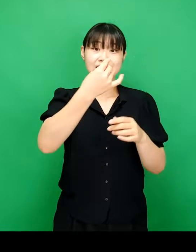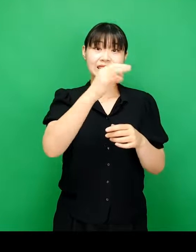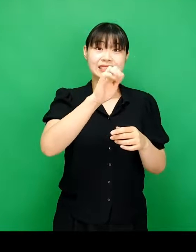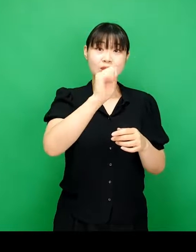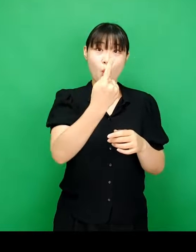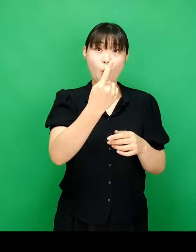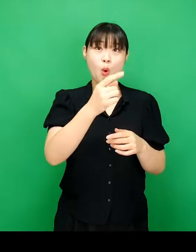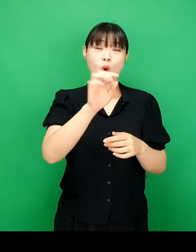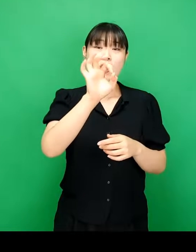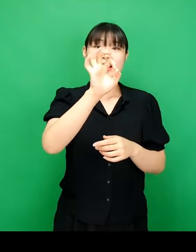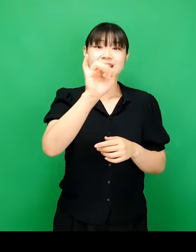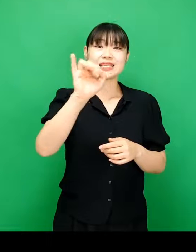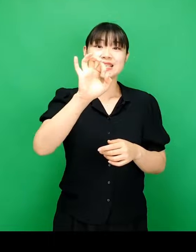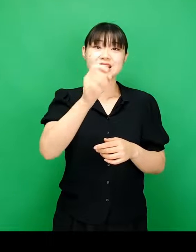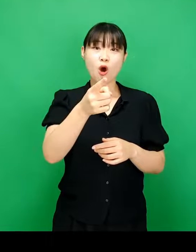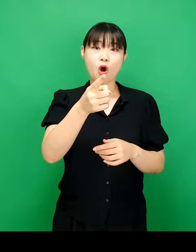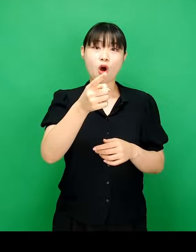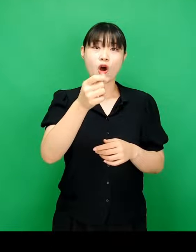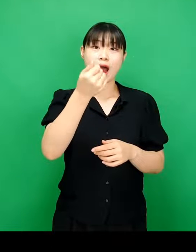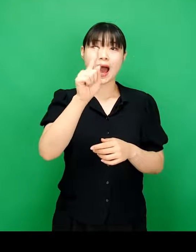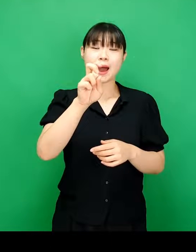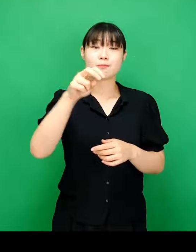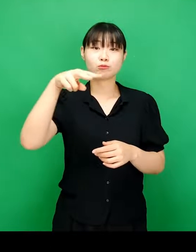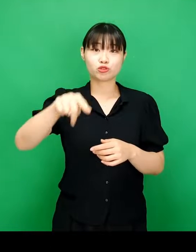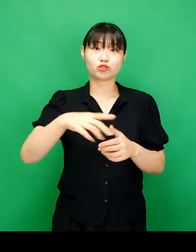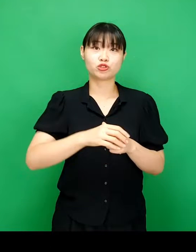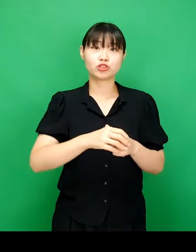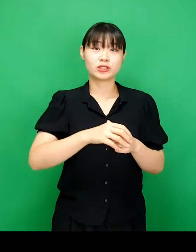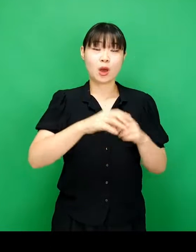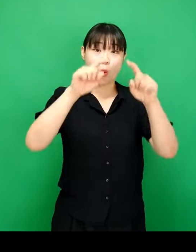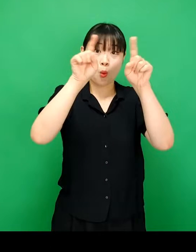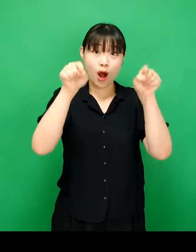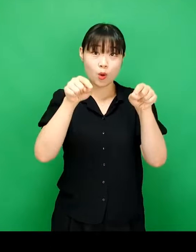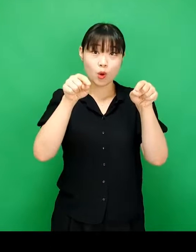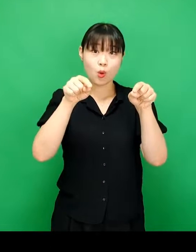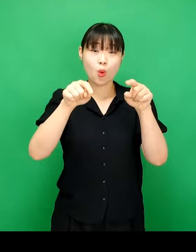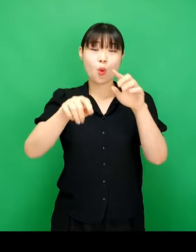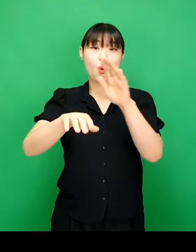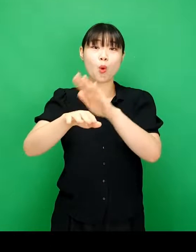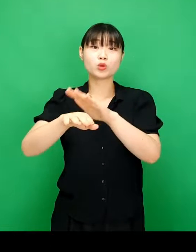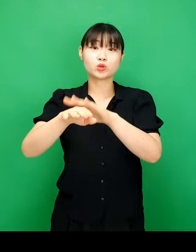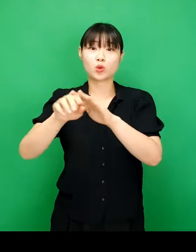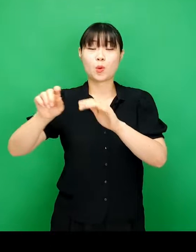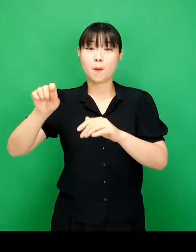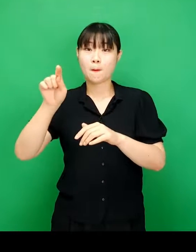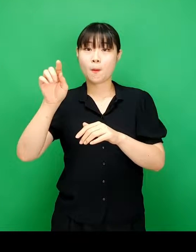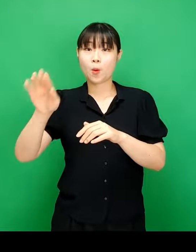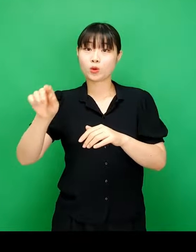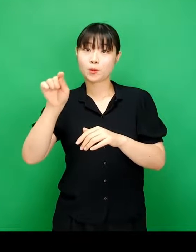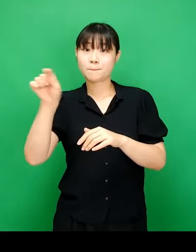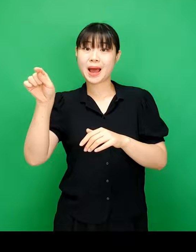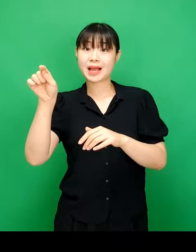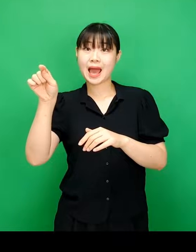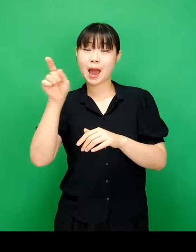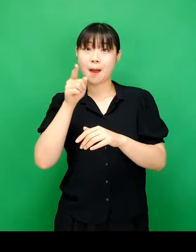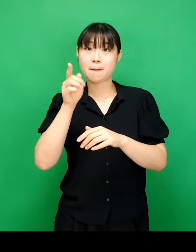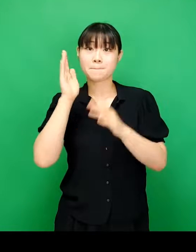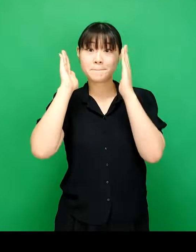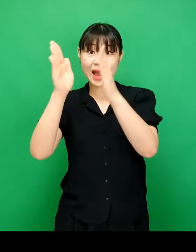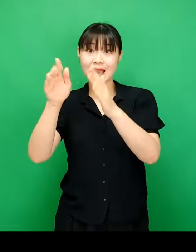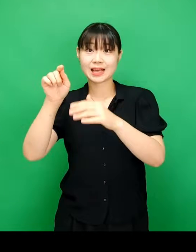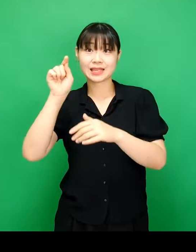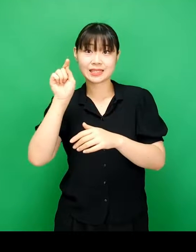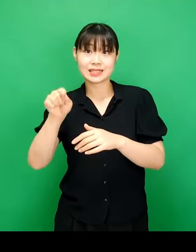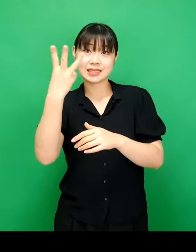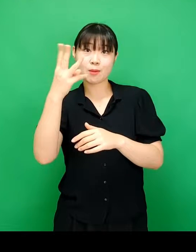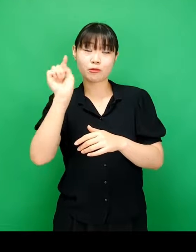먼저 생년 칸의 등호를 열고 이어 함수를 입력합니다. 괄호를 열고 오른쪽 방향키를